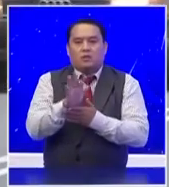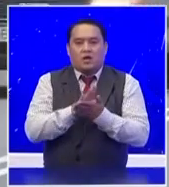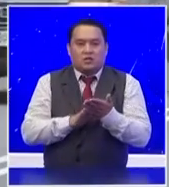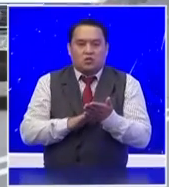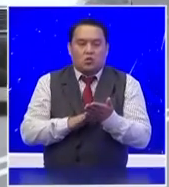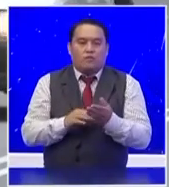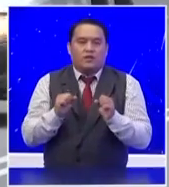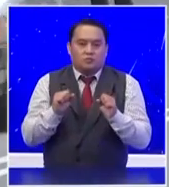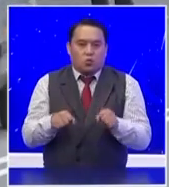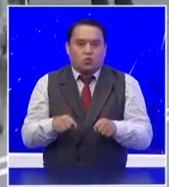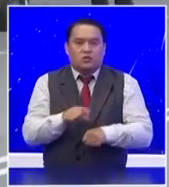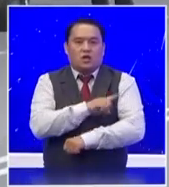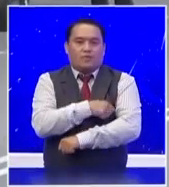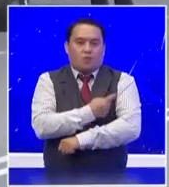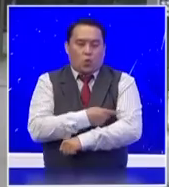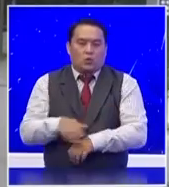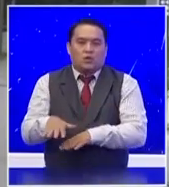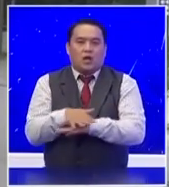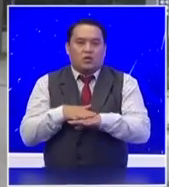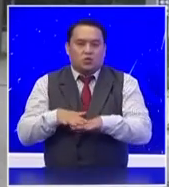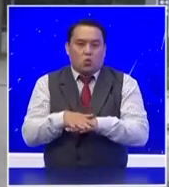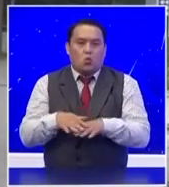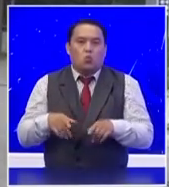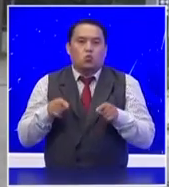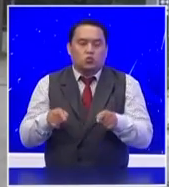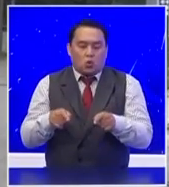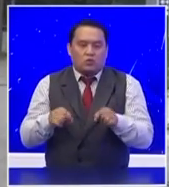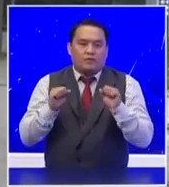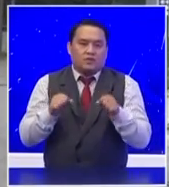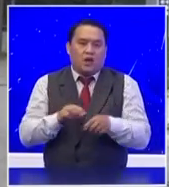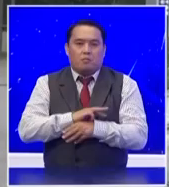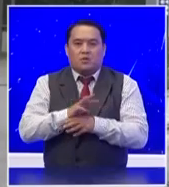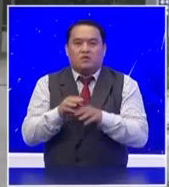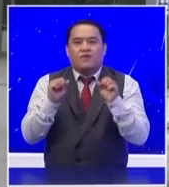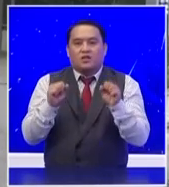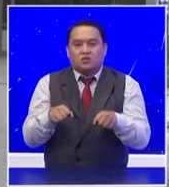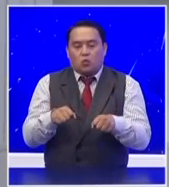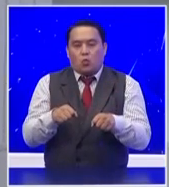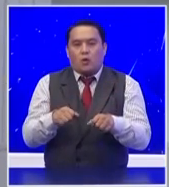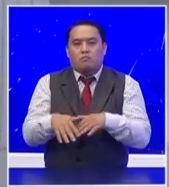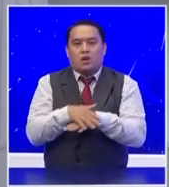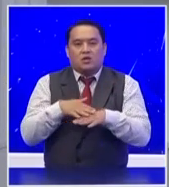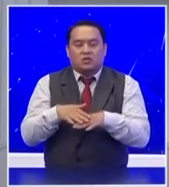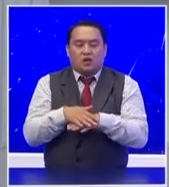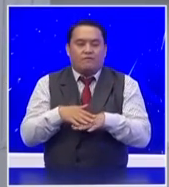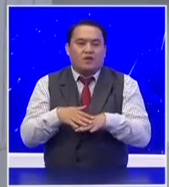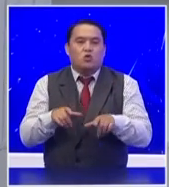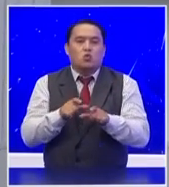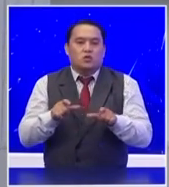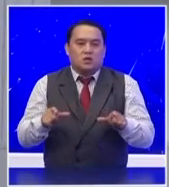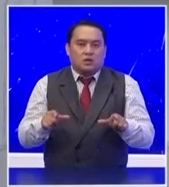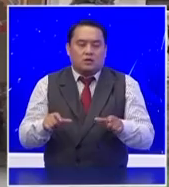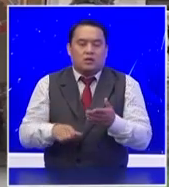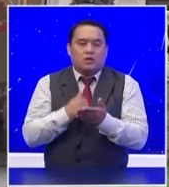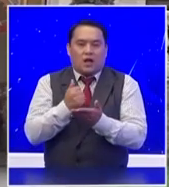продолжает угрожать жизни и здоровью населения, минимизировать угрозу заражения и обеспечить возможность избежания массового скопления людей –